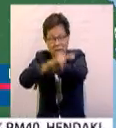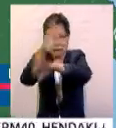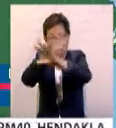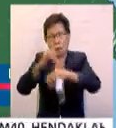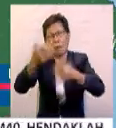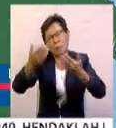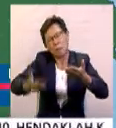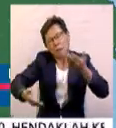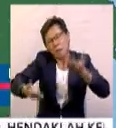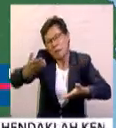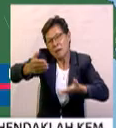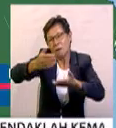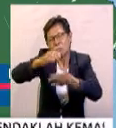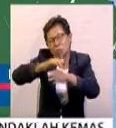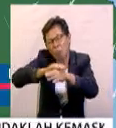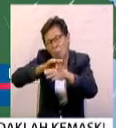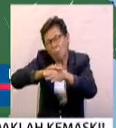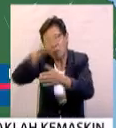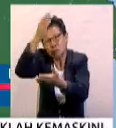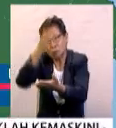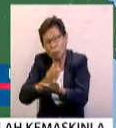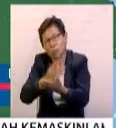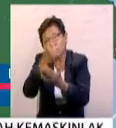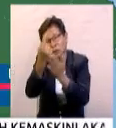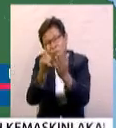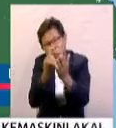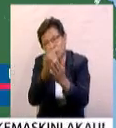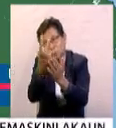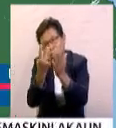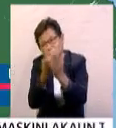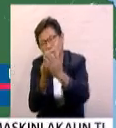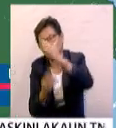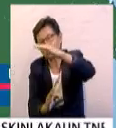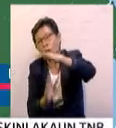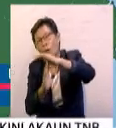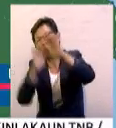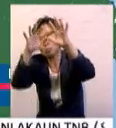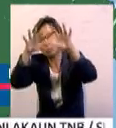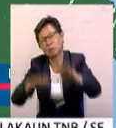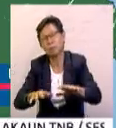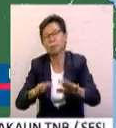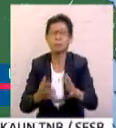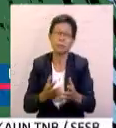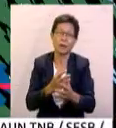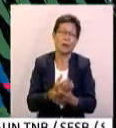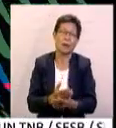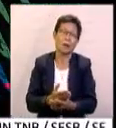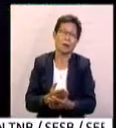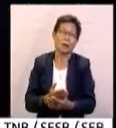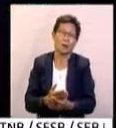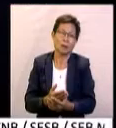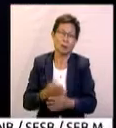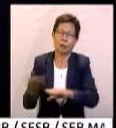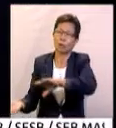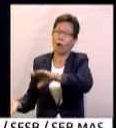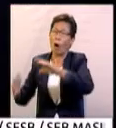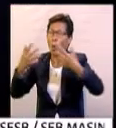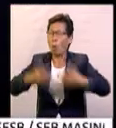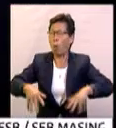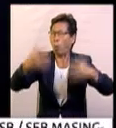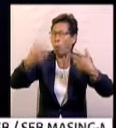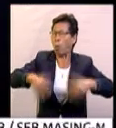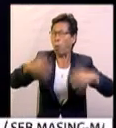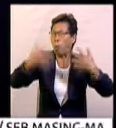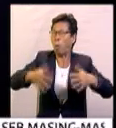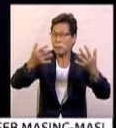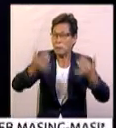akan beransur reda dalam tempoh 1 ke 2 jam sahaja lagi. Dan melalui status gelombang haba yang